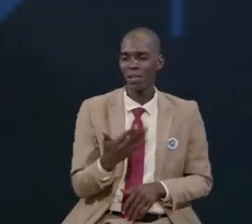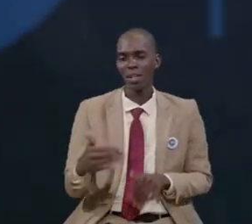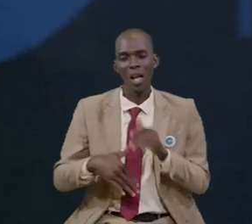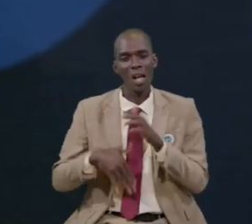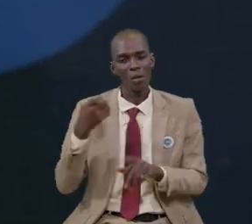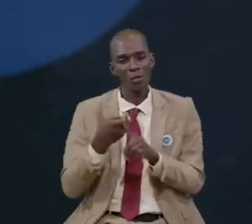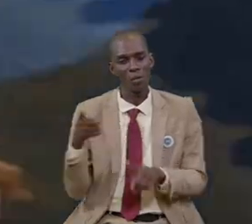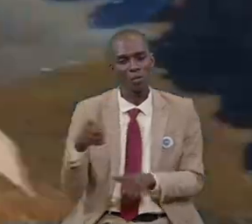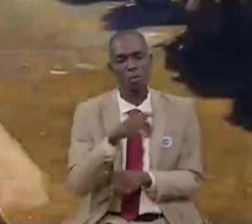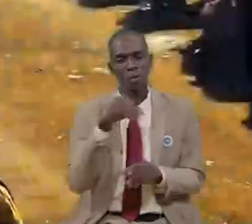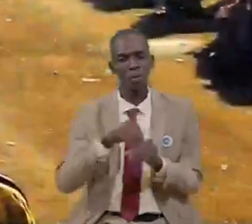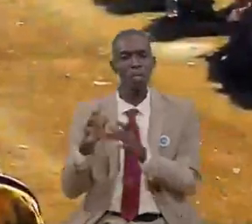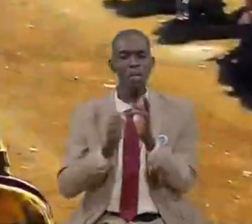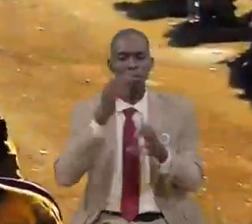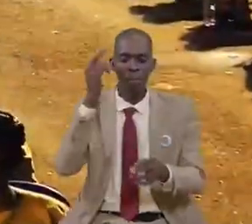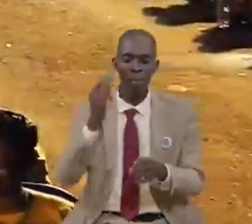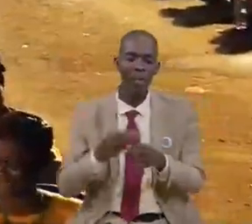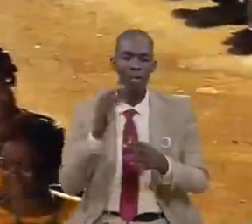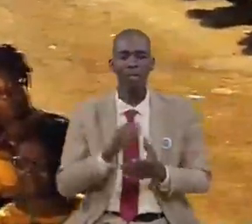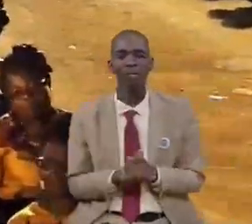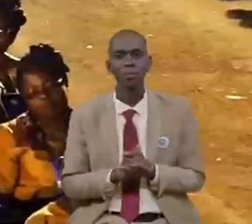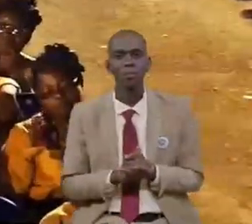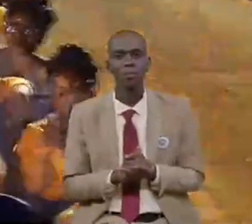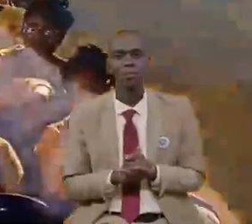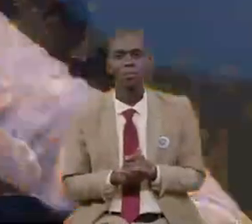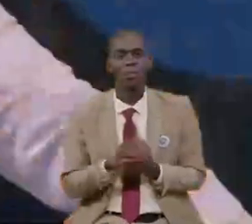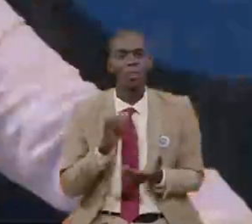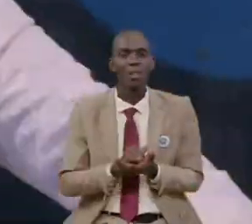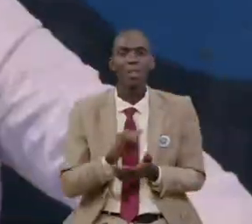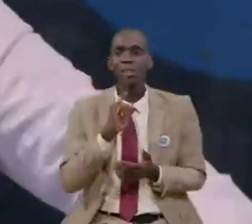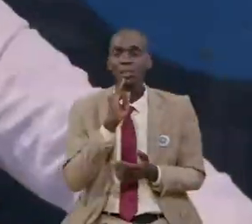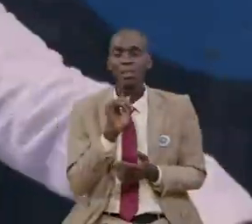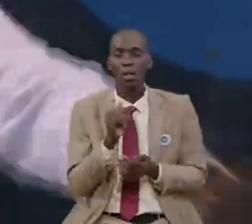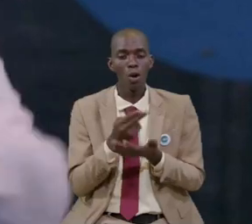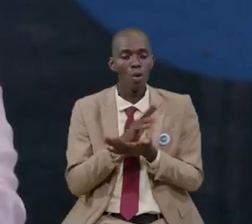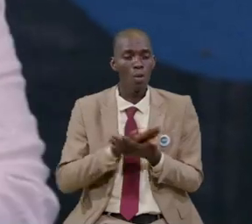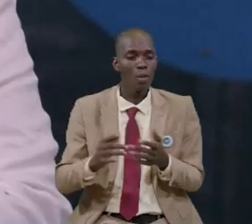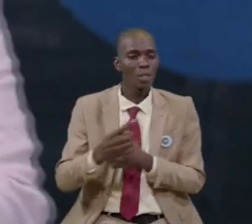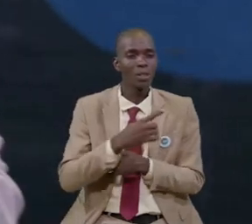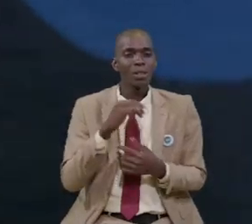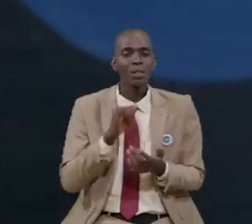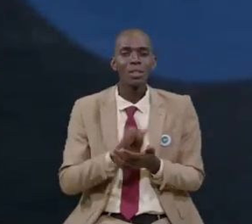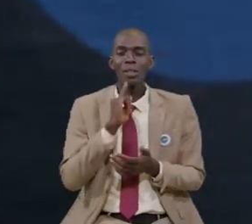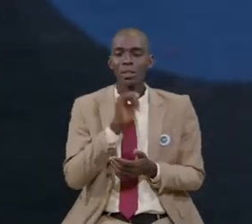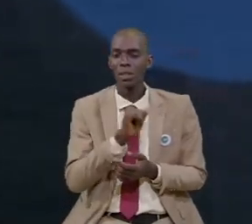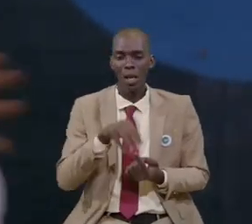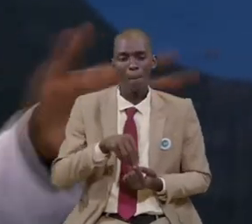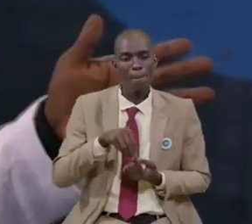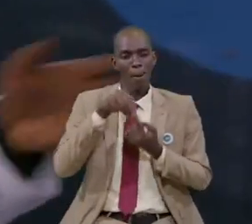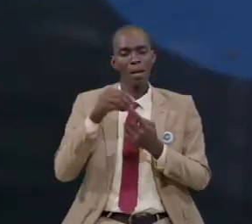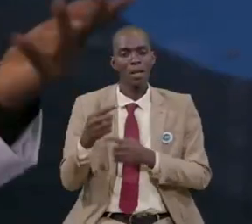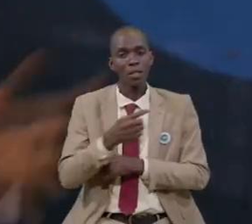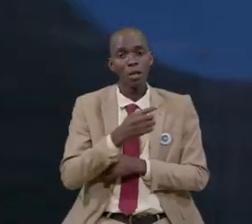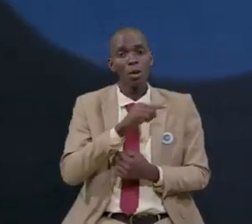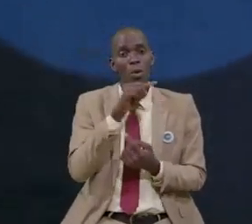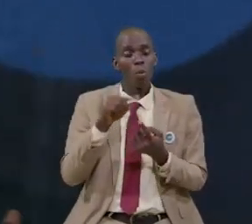au nom de Jésus-Christ. C'est un jour saint, c'est un jour sacré, c'est un jour spécial où le